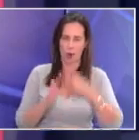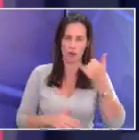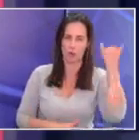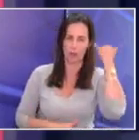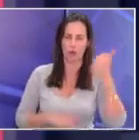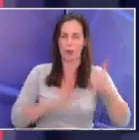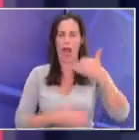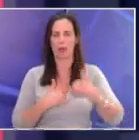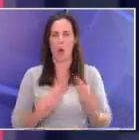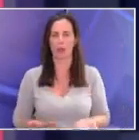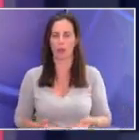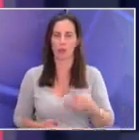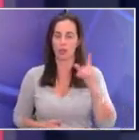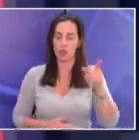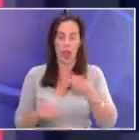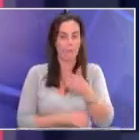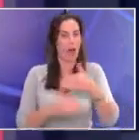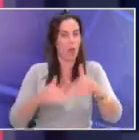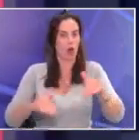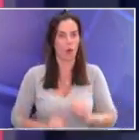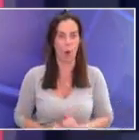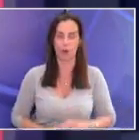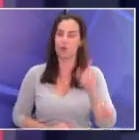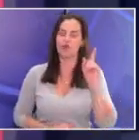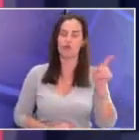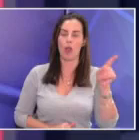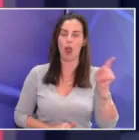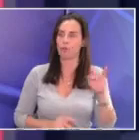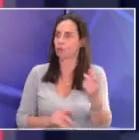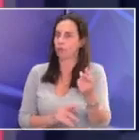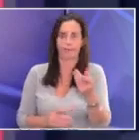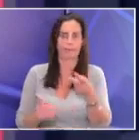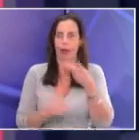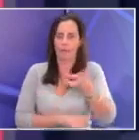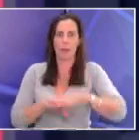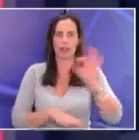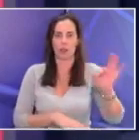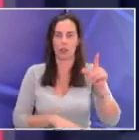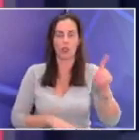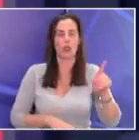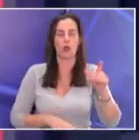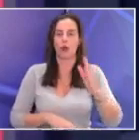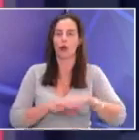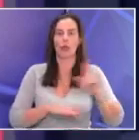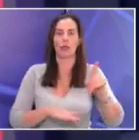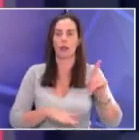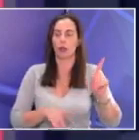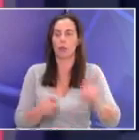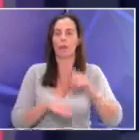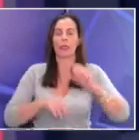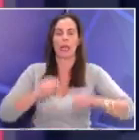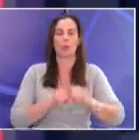שפקידים מנהלים אותנו, שהיא חצתה את כל הגבולות, שהיא חרגה מסמכותה, שהיא מתפקדת כאחרונת